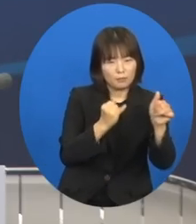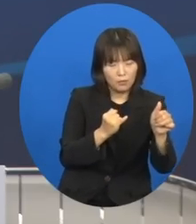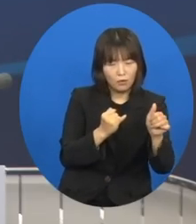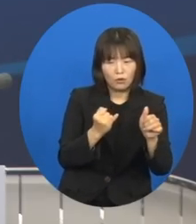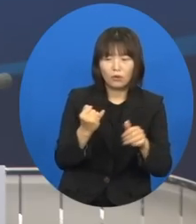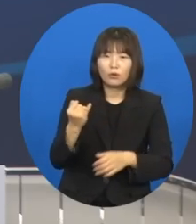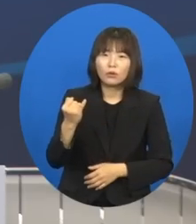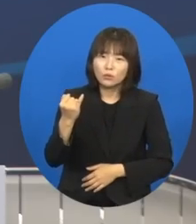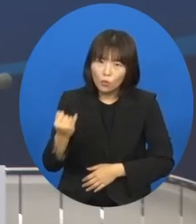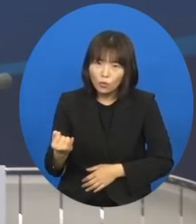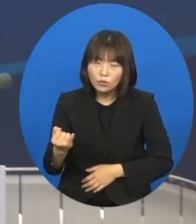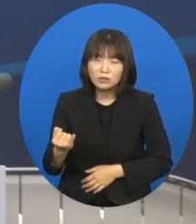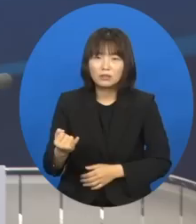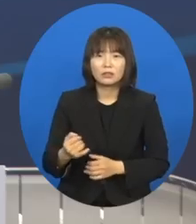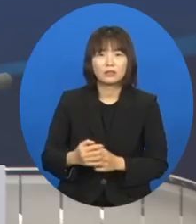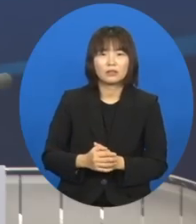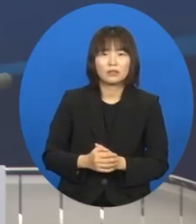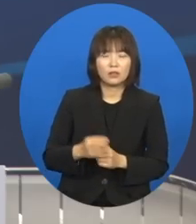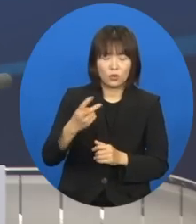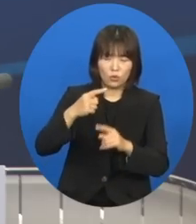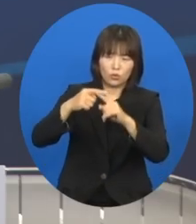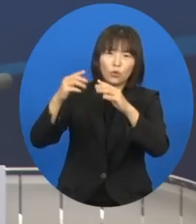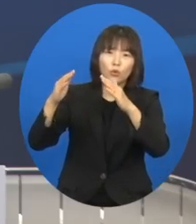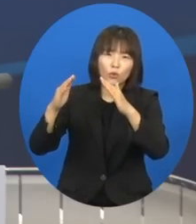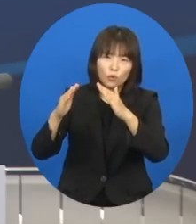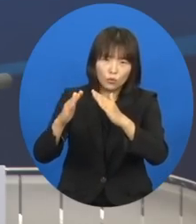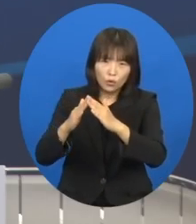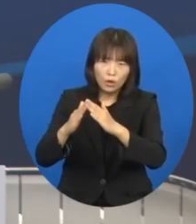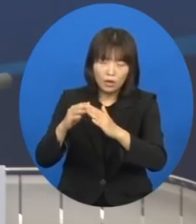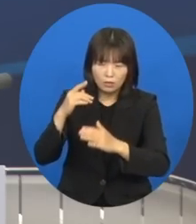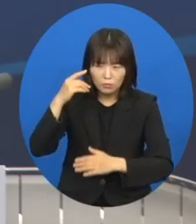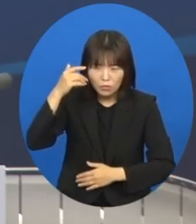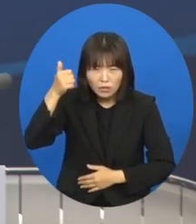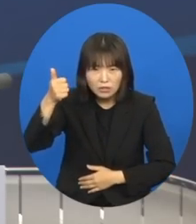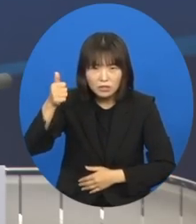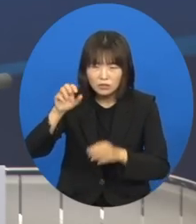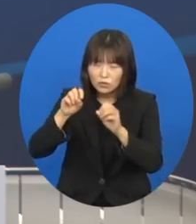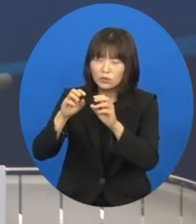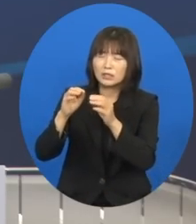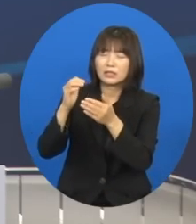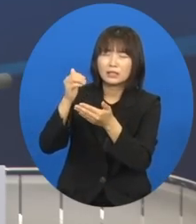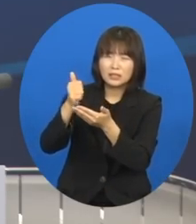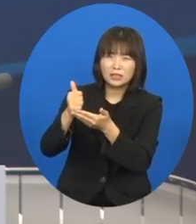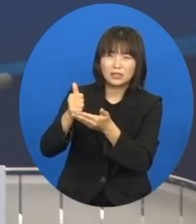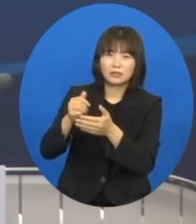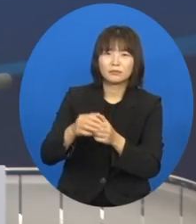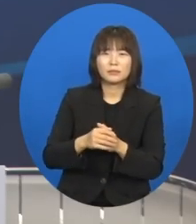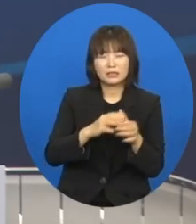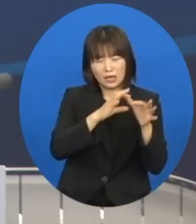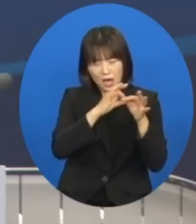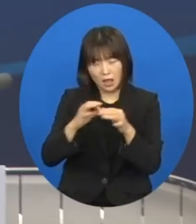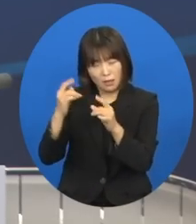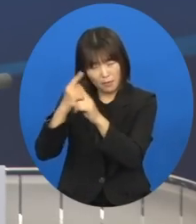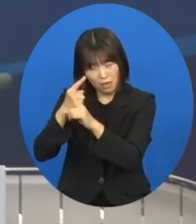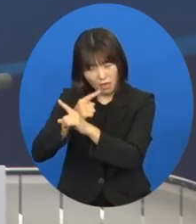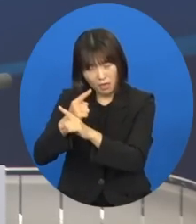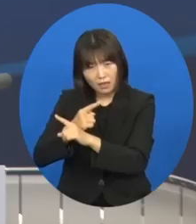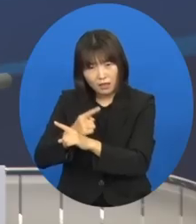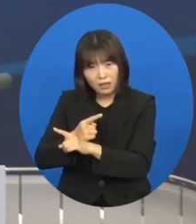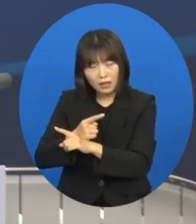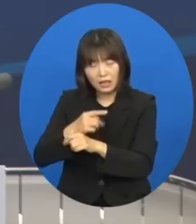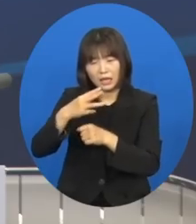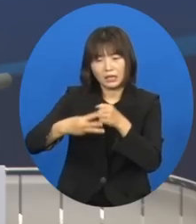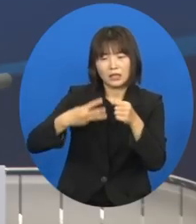호스피스 또 교회 그 목사님 뭐 전도사 매일 월화수목금토 그렇게 3년을